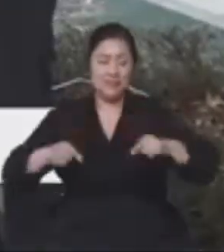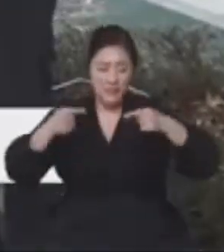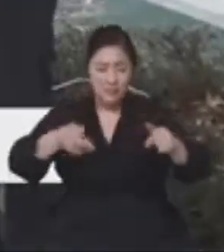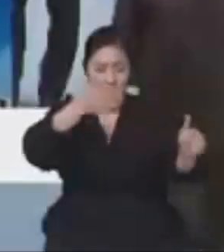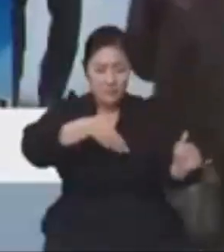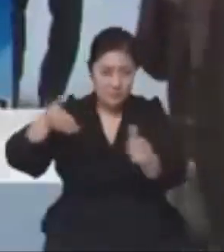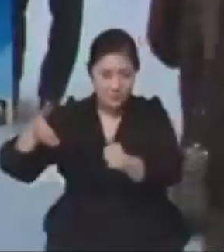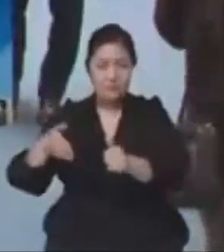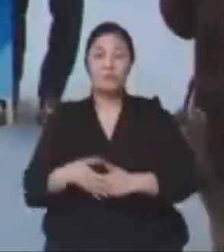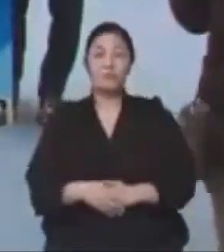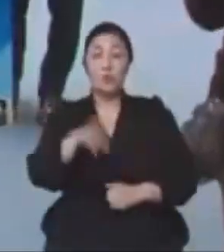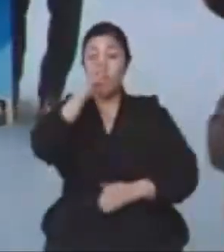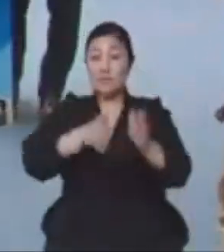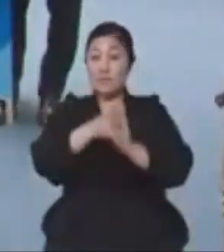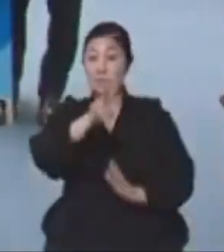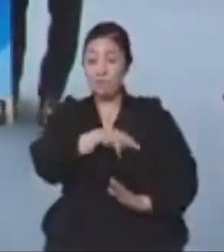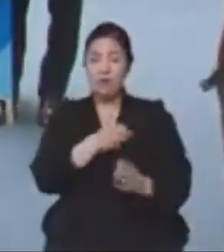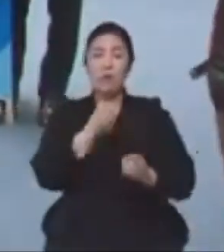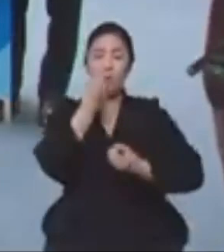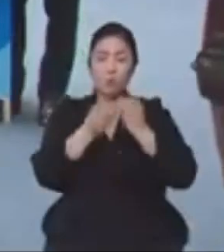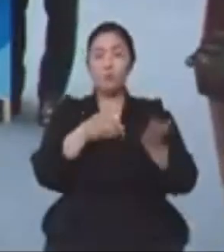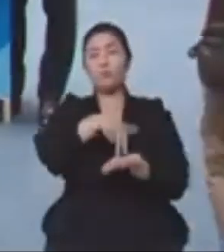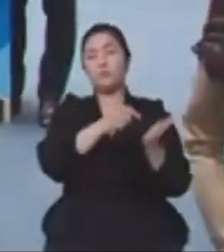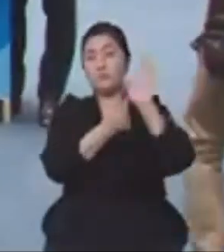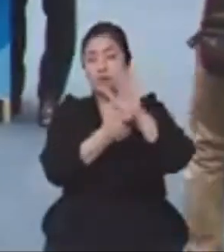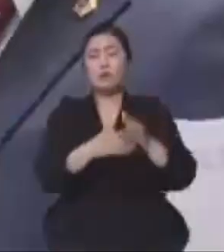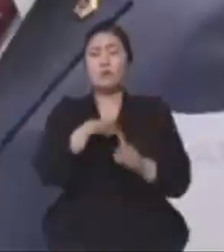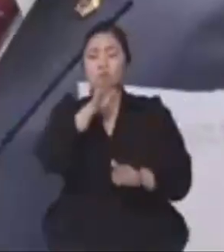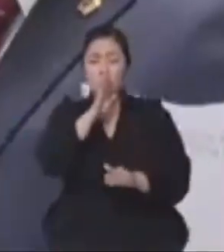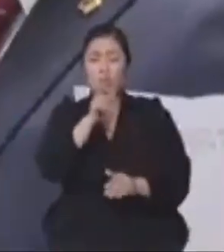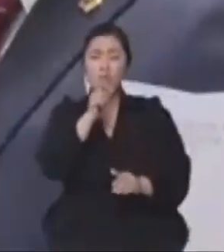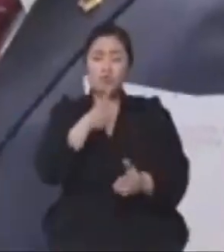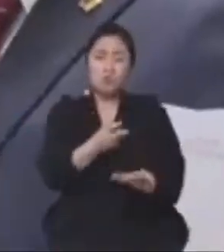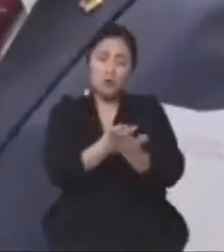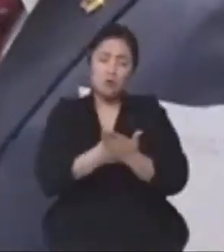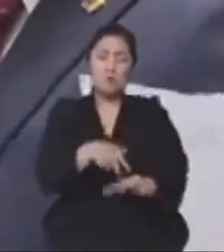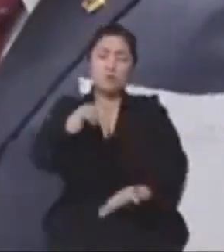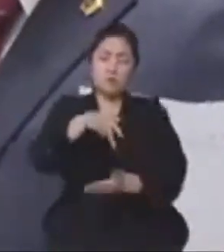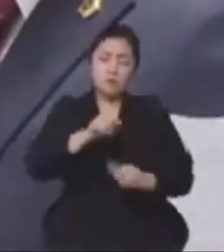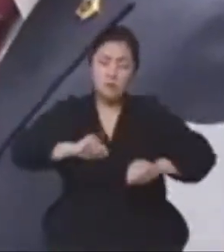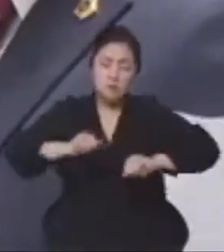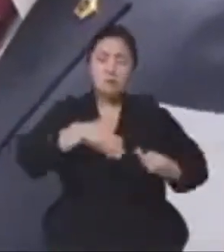참여! 광주시의회도 호소문을 내고 적극적인